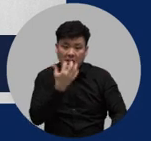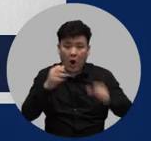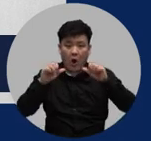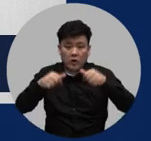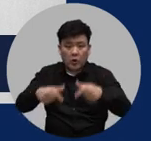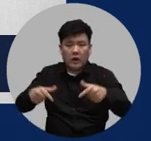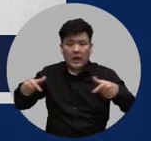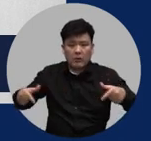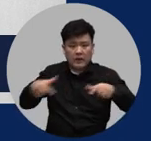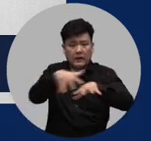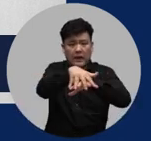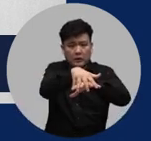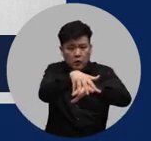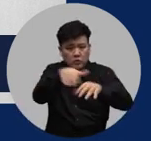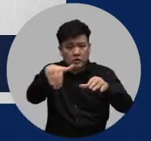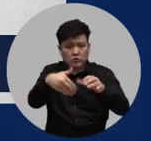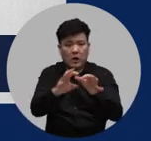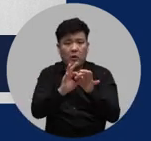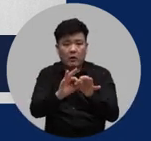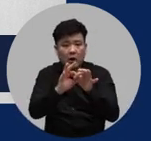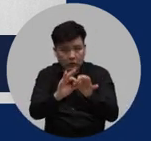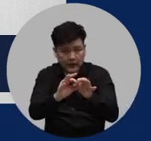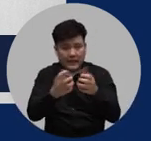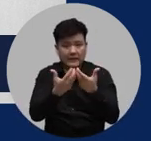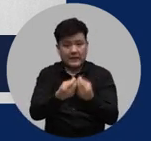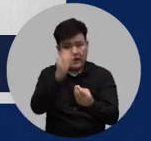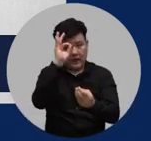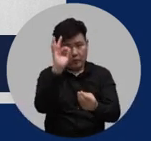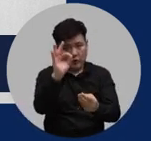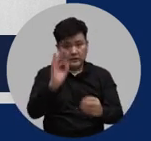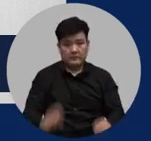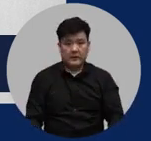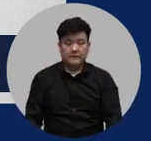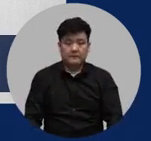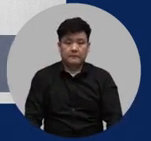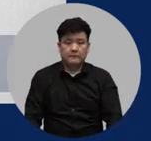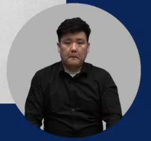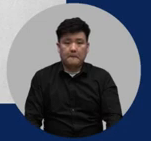성희롱에 관대한 조직 문화와 관련된 사례에 대해 살펴보도록 하겠습니다.